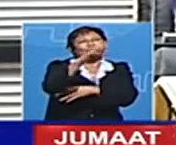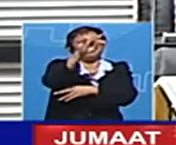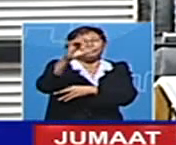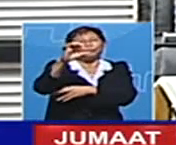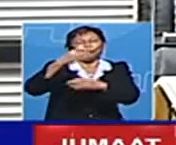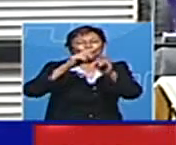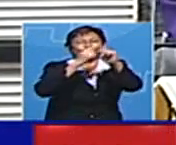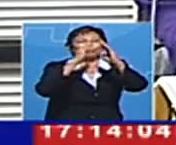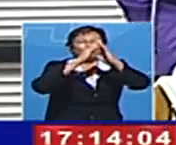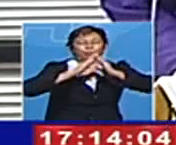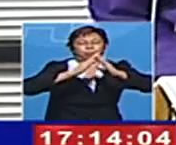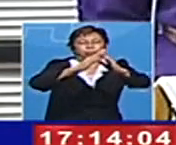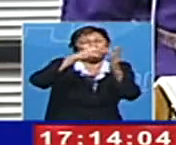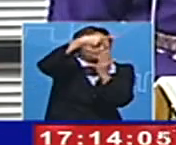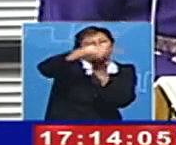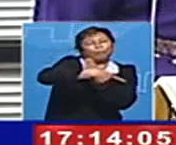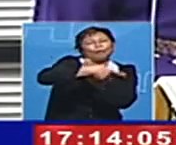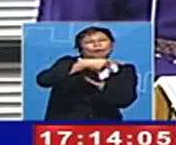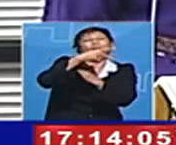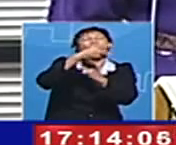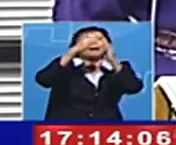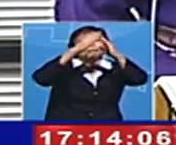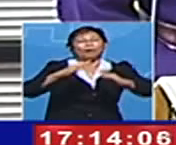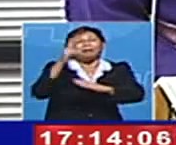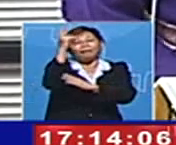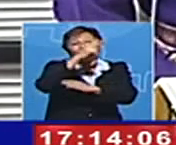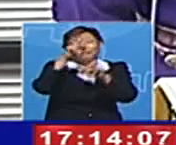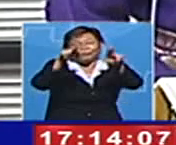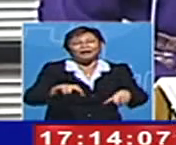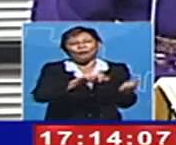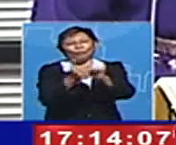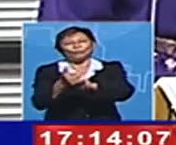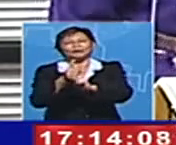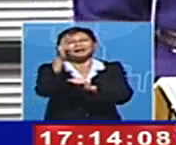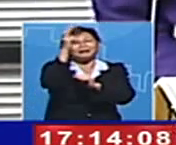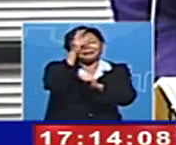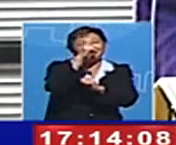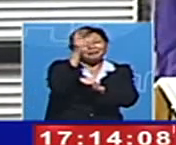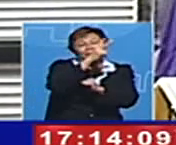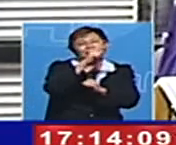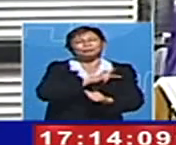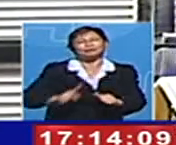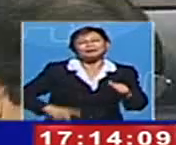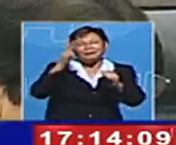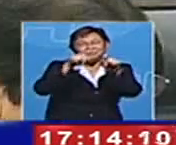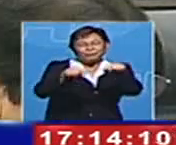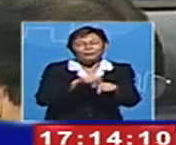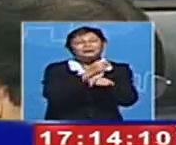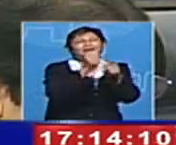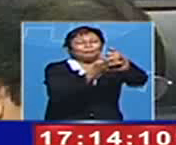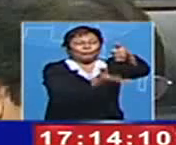teres di bawah program perumahan rakyat oleh Kementerian Perumahan kerajaan tempatan dengan peruntukan